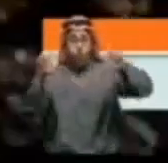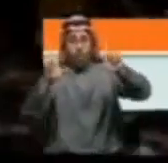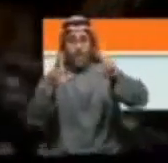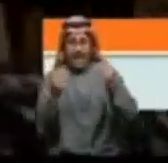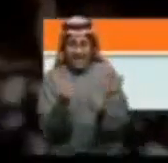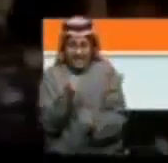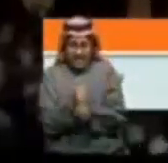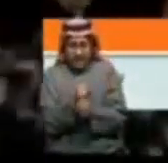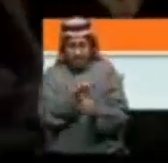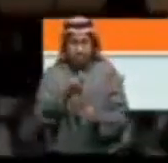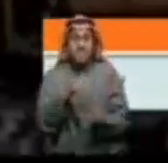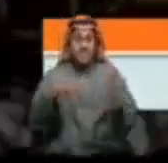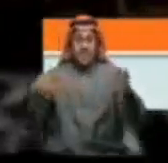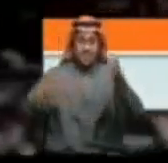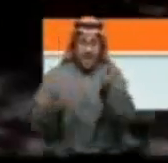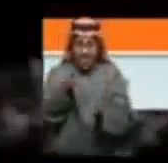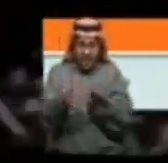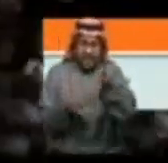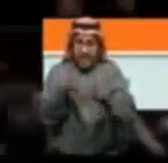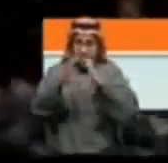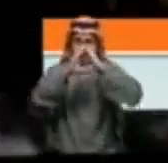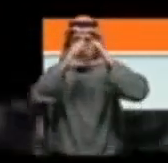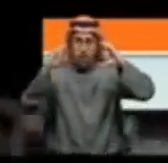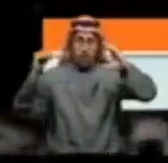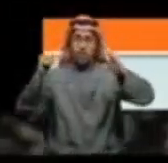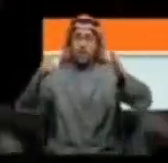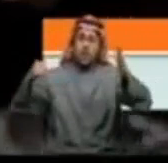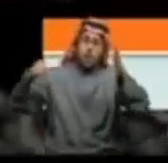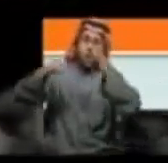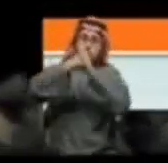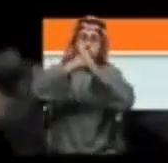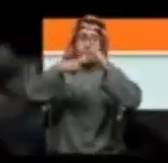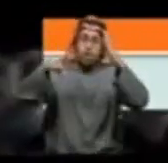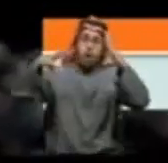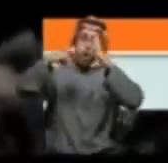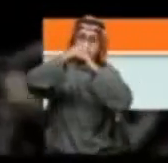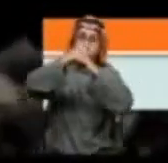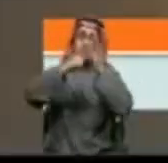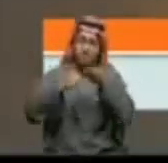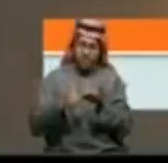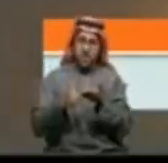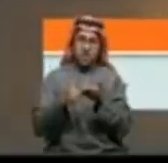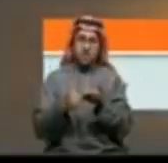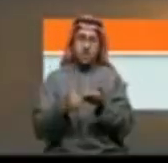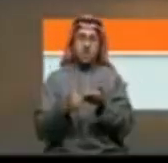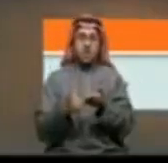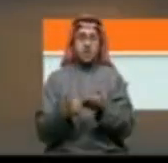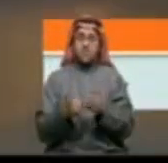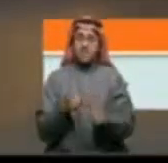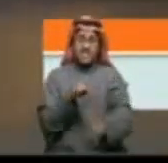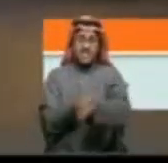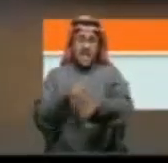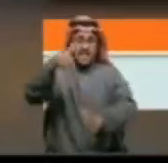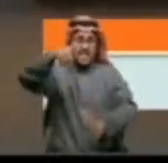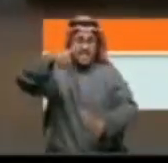القطار لحقت به أضرار بسبب البضائع التي سقطت على القضبان. وأضافت في بيان أن الحادث وقع قبيل الساعة